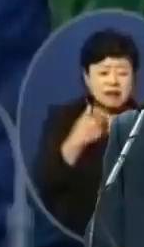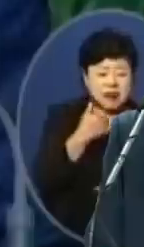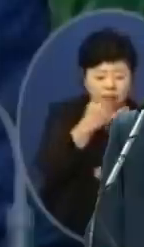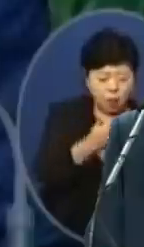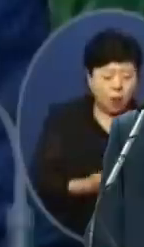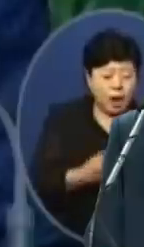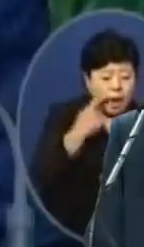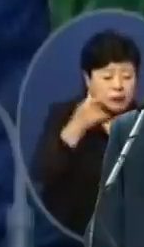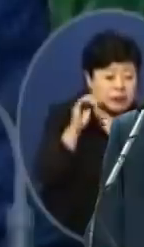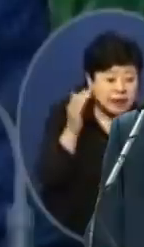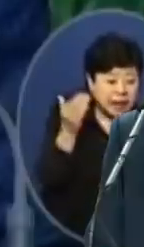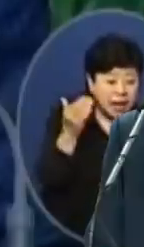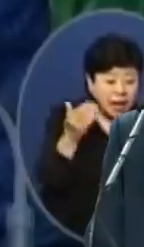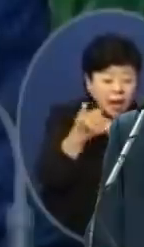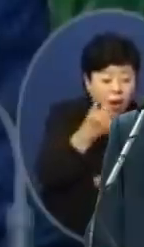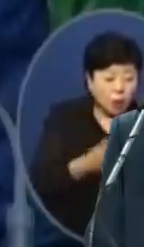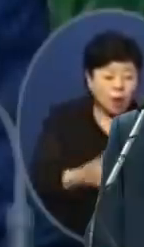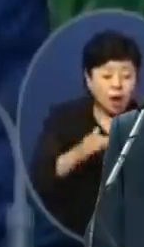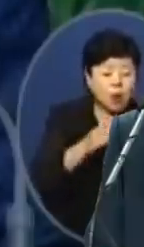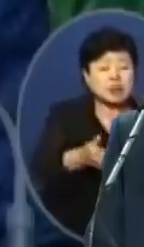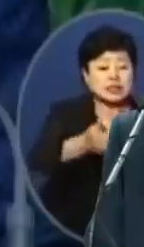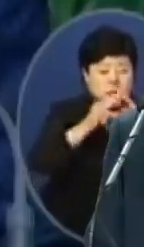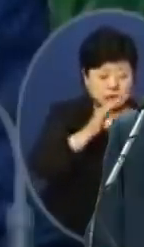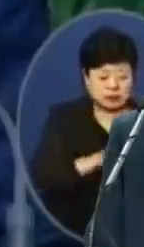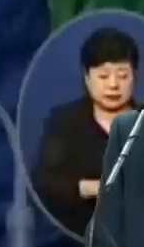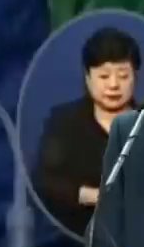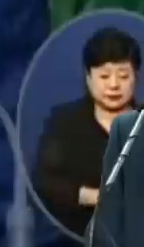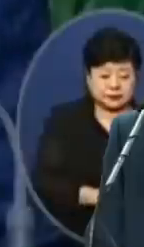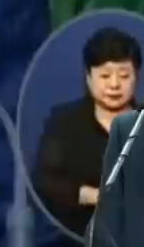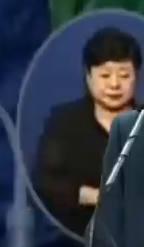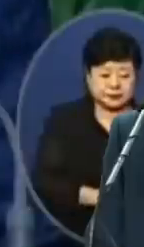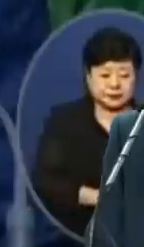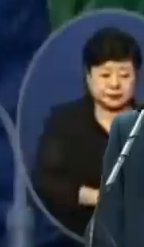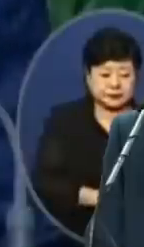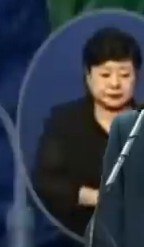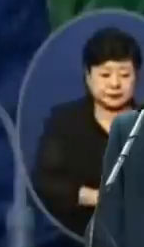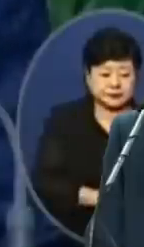되라. 그래서 고아원을 세워서